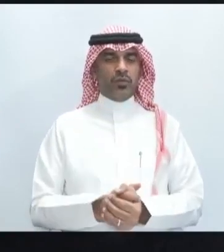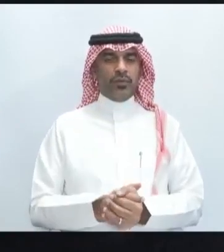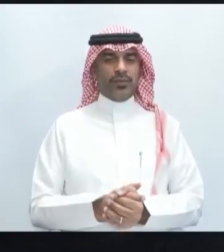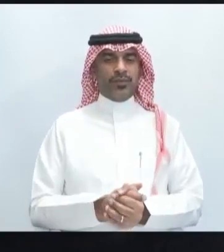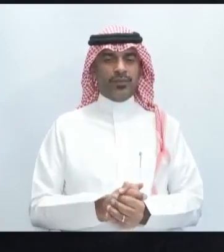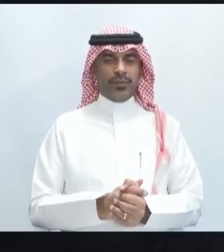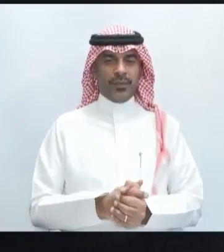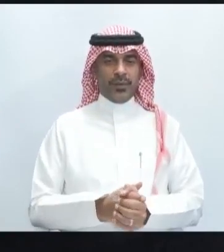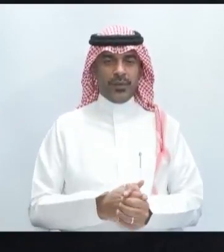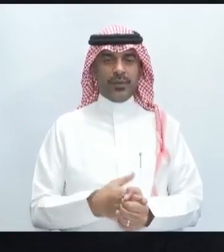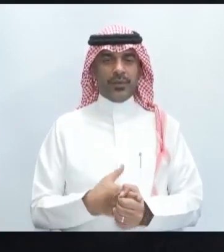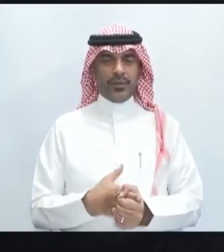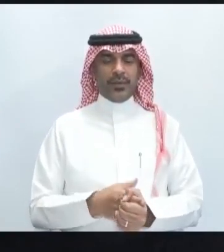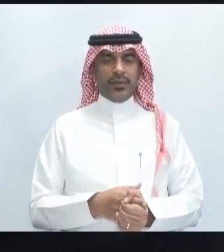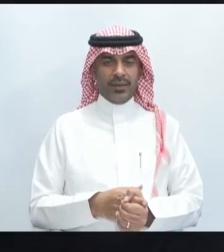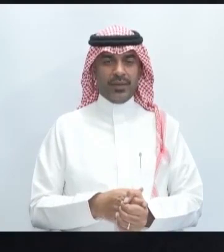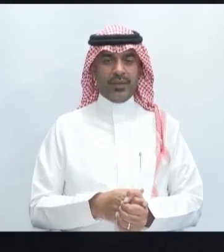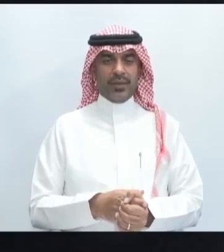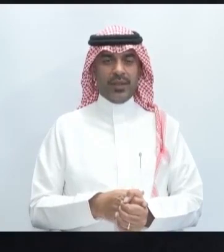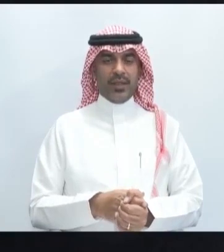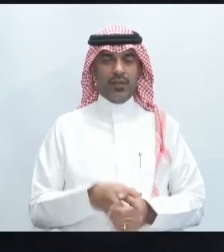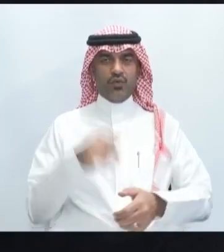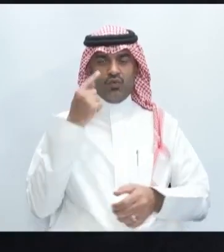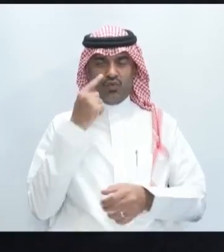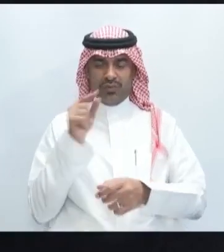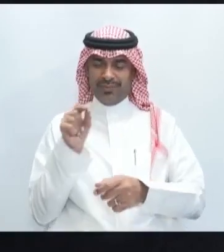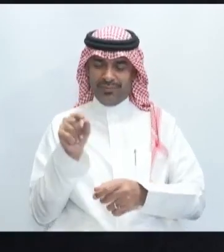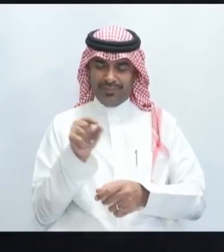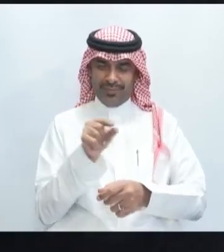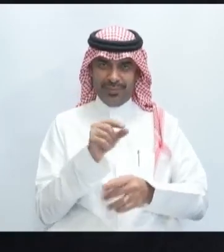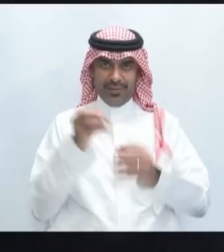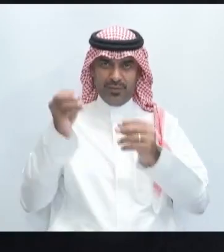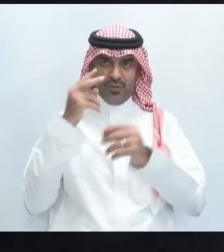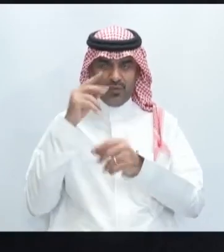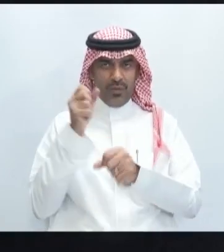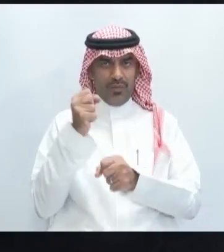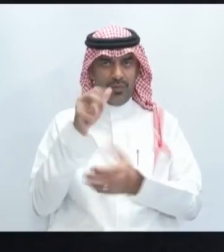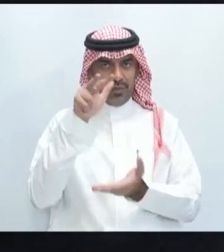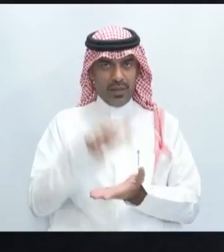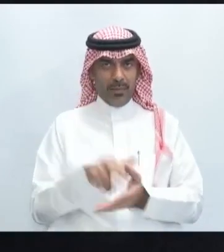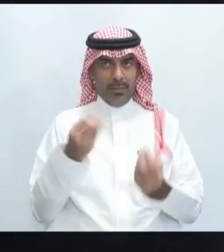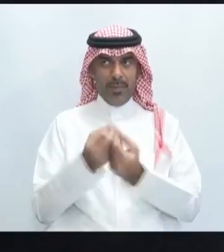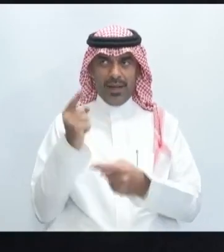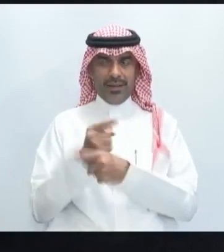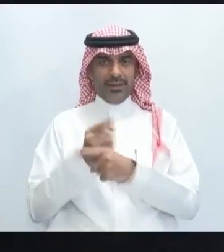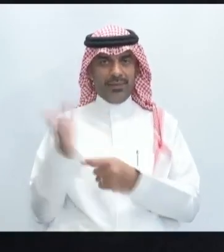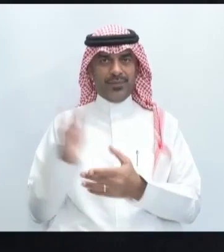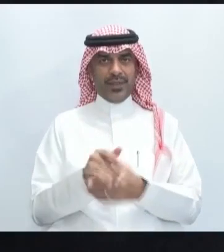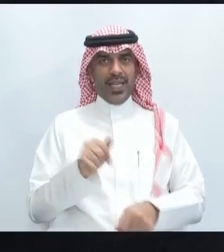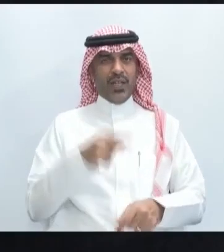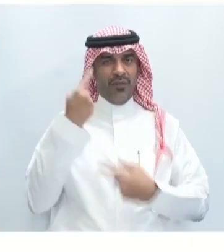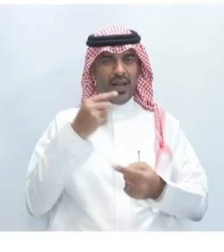سنستعمل المكعبات ابنائي وبناتي حتى نجد الاجابه بارك الله فيكم الان نبدا بالحل